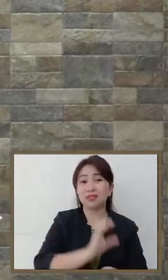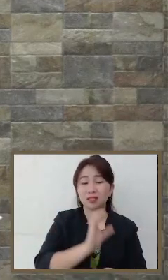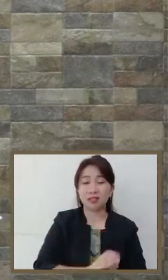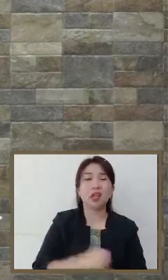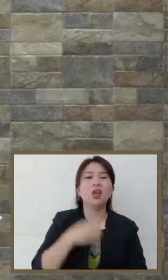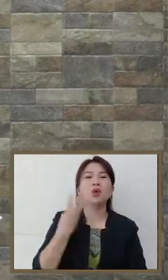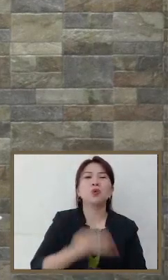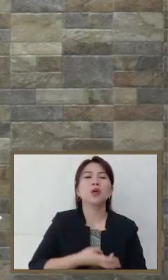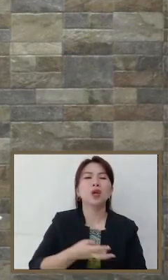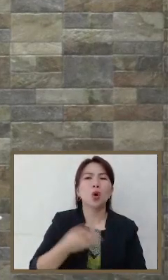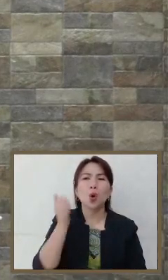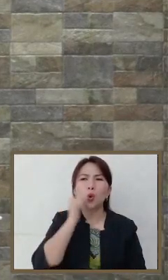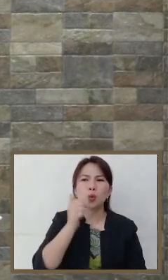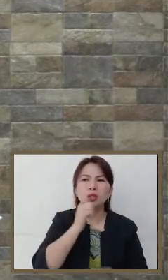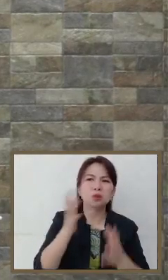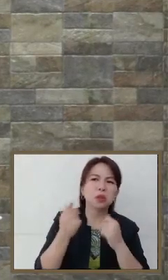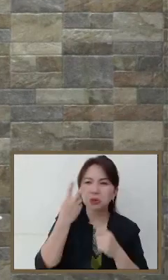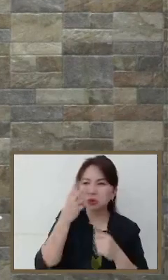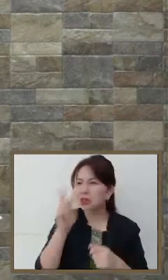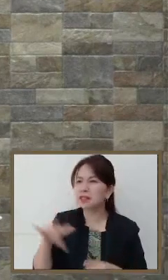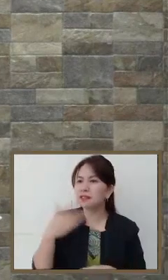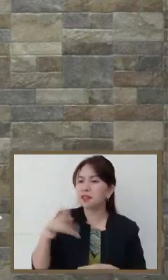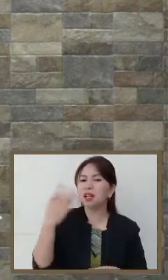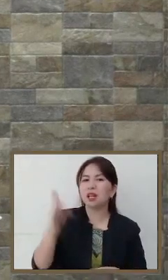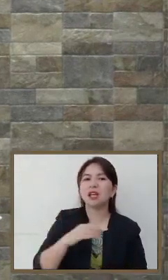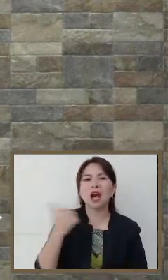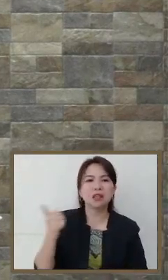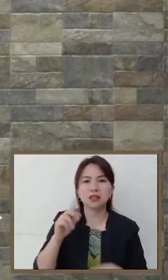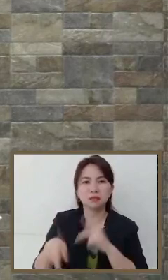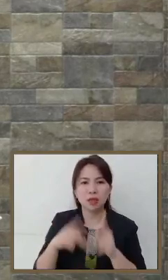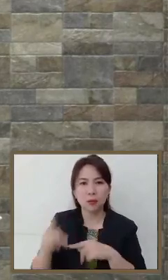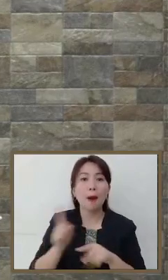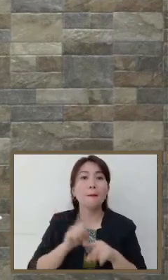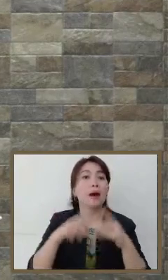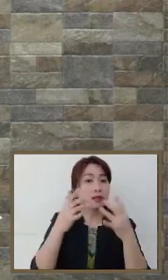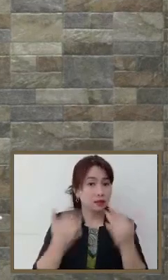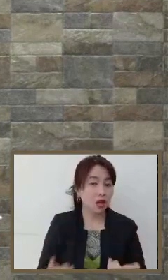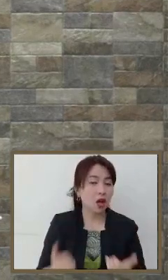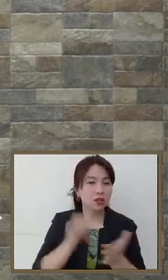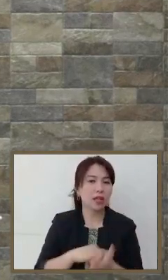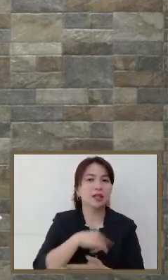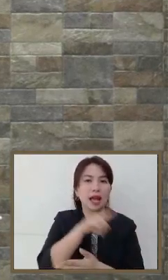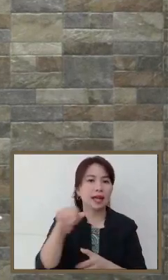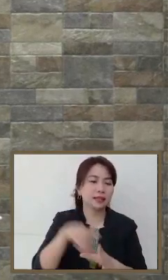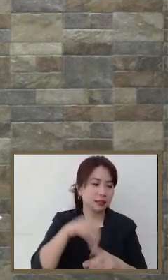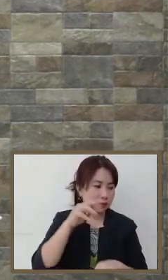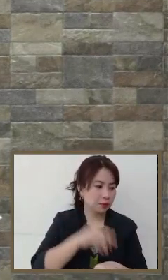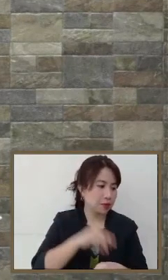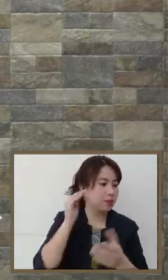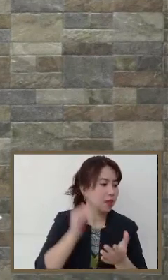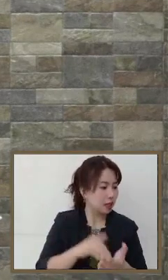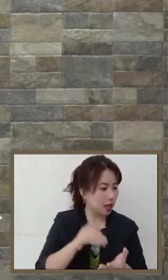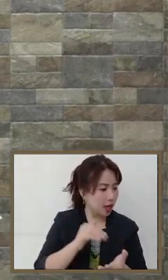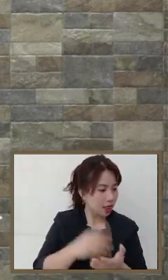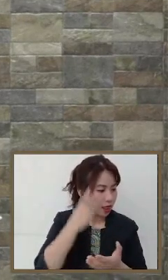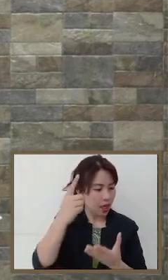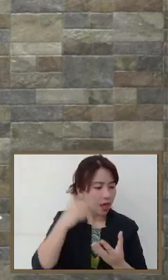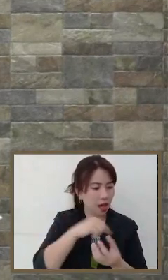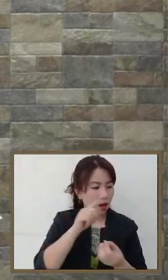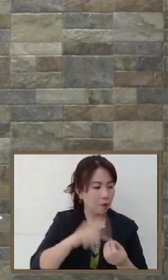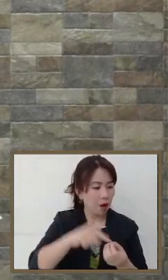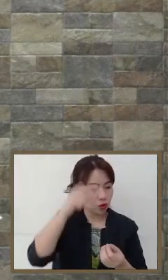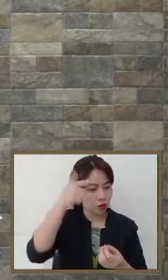tayo sa Diyos maging after naman tayo sa pakiramdam ng Diyos Amen Teka gagawin ko gusto kong mapasaya ang